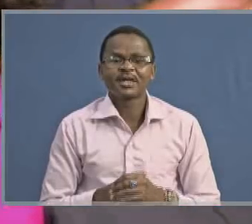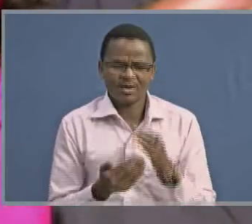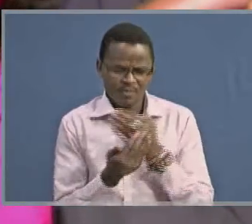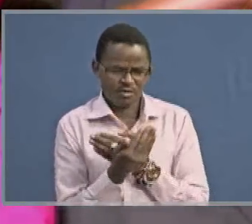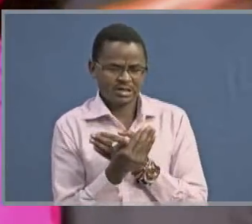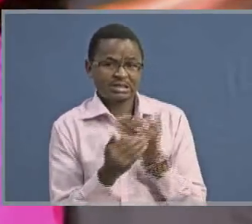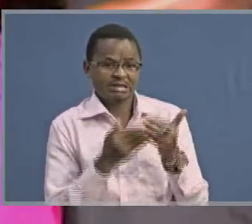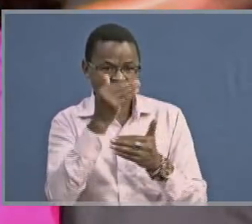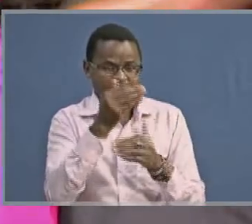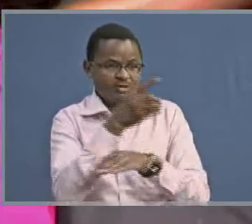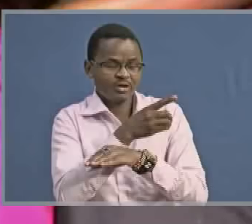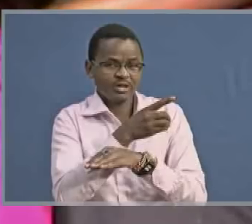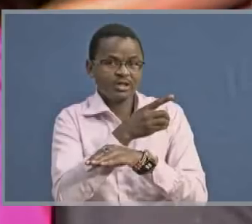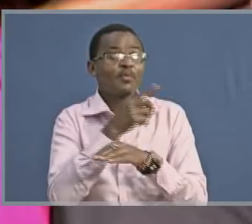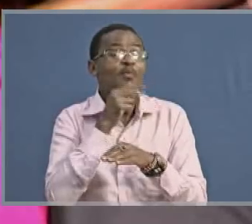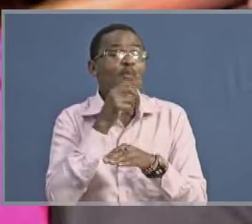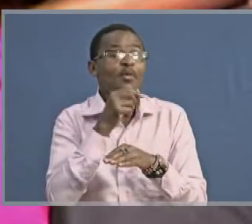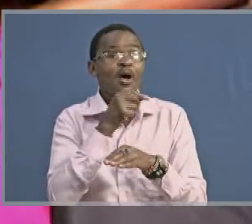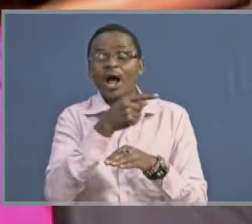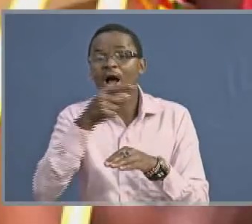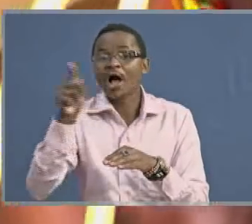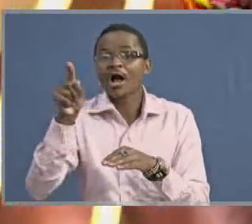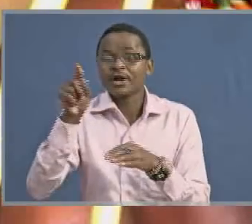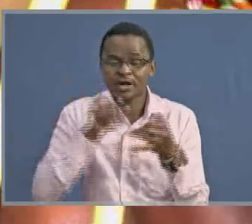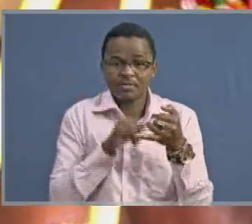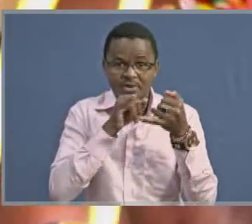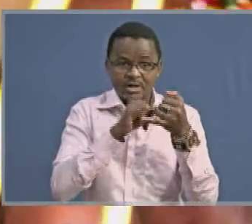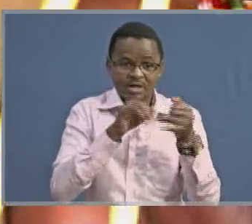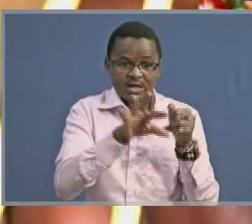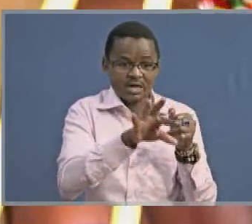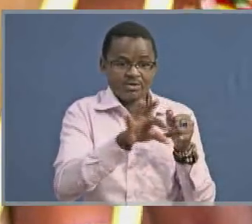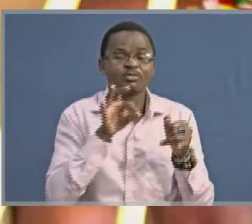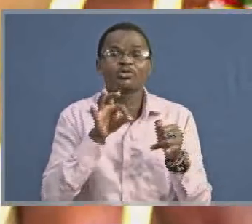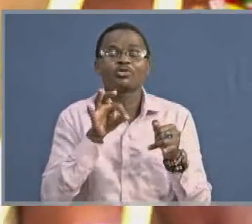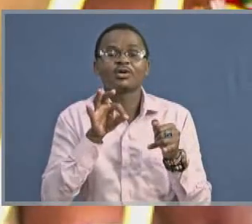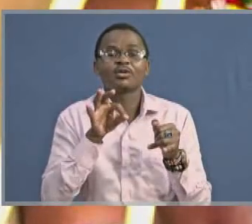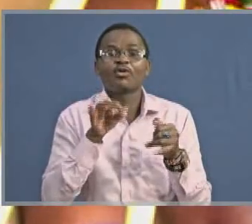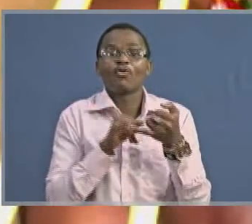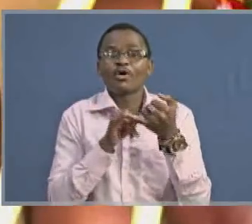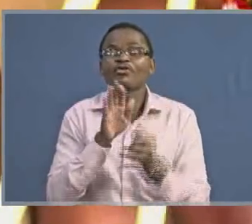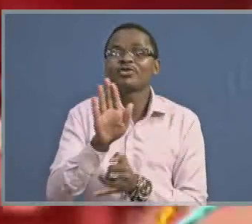Asubuhi siku inayofuata bwana harusi anaenda kwa wakwe zake na kumchukua mke wake.